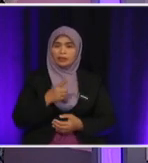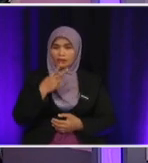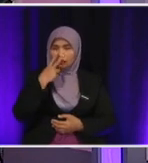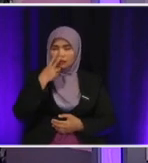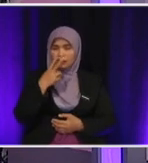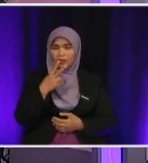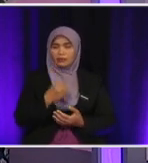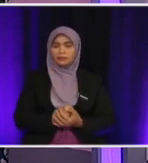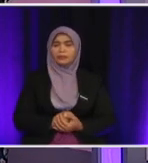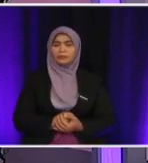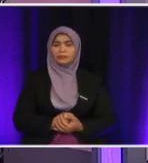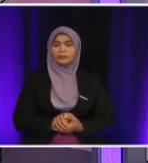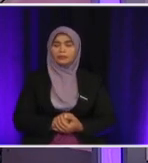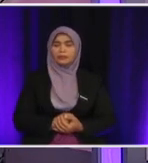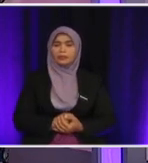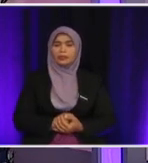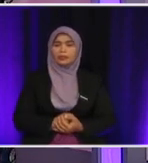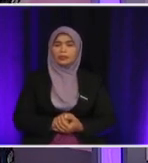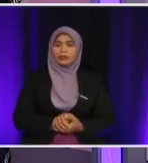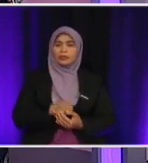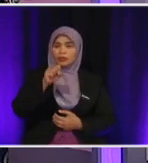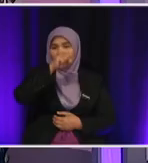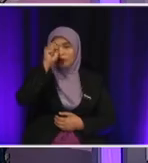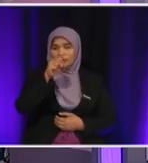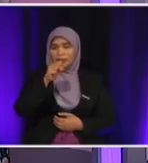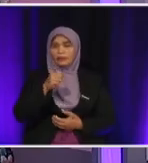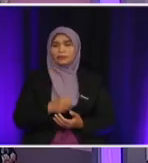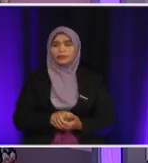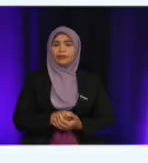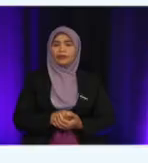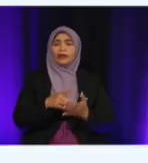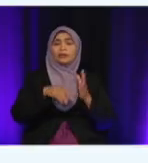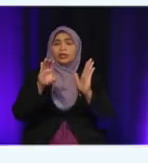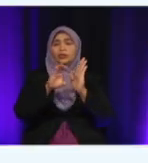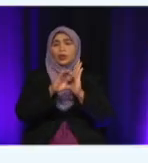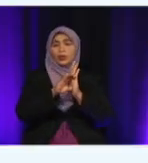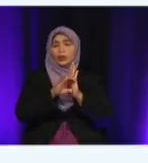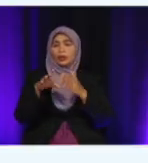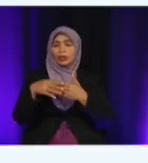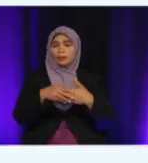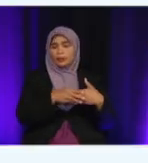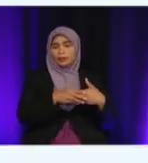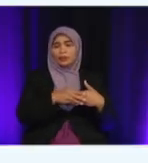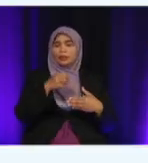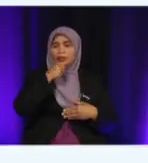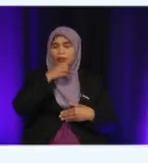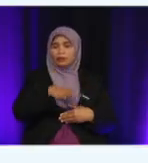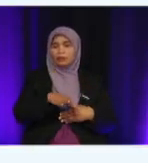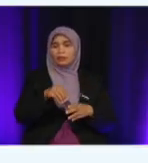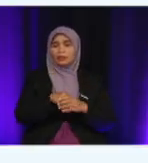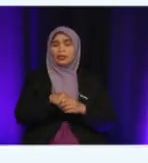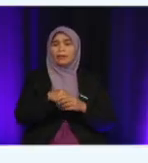soal dan kita berikan kepada murid-murid kita yang ada di studio Apakah contoh kepemimpinan Rasulullah dalam aspek ibadah